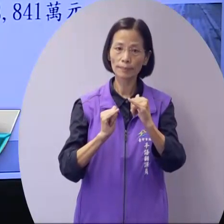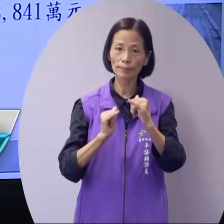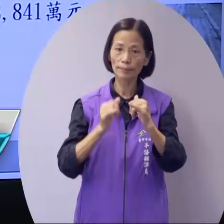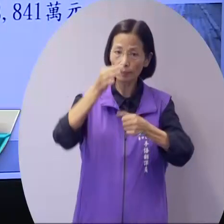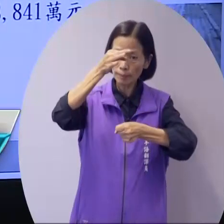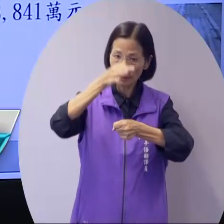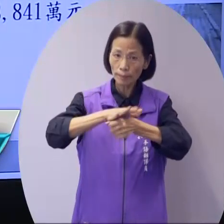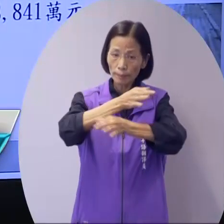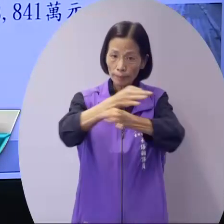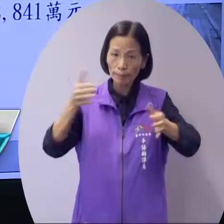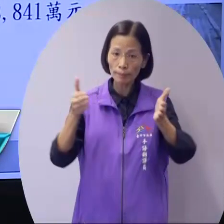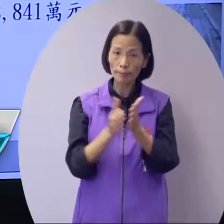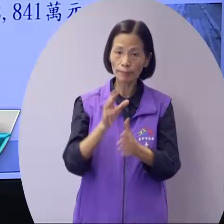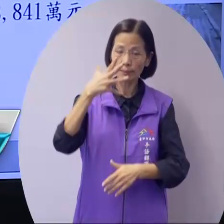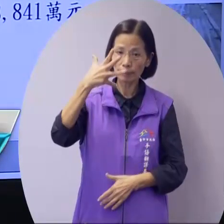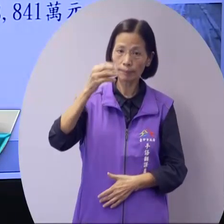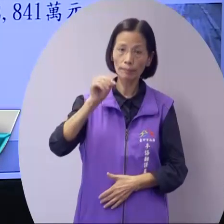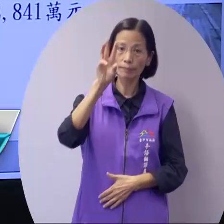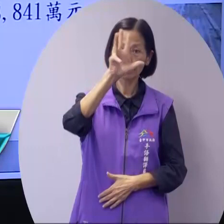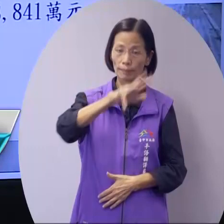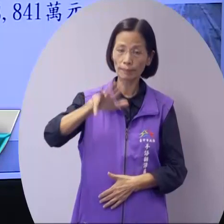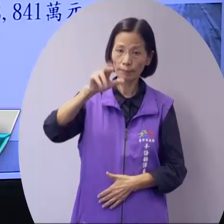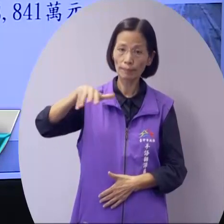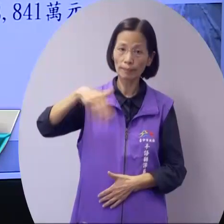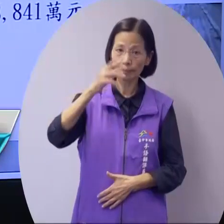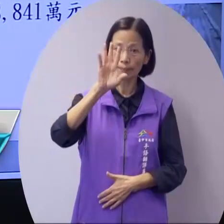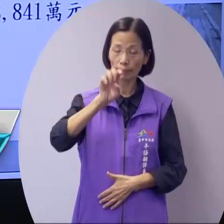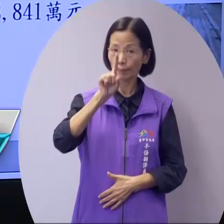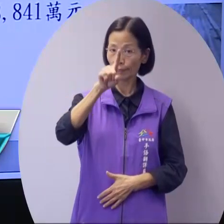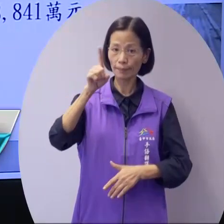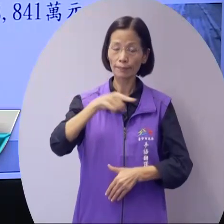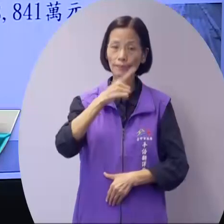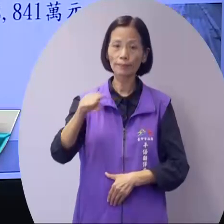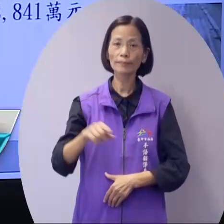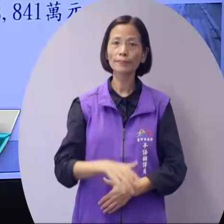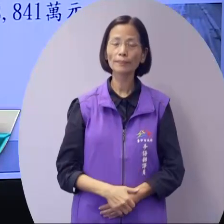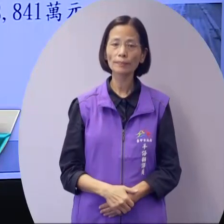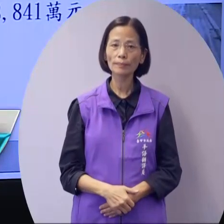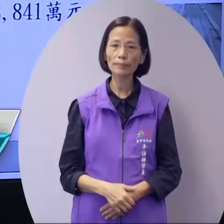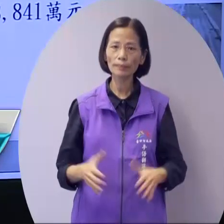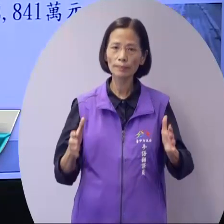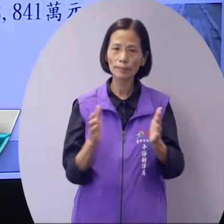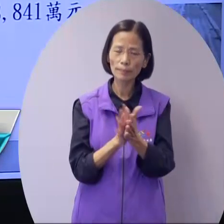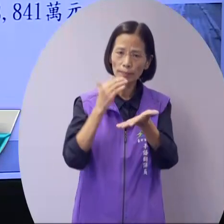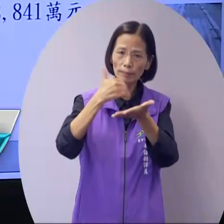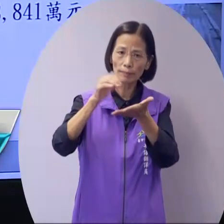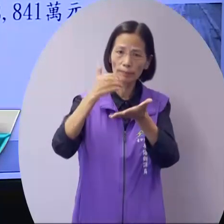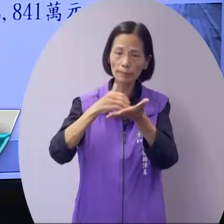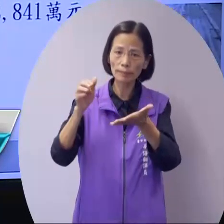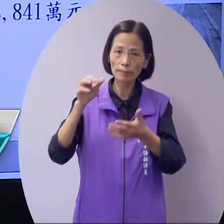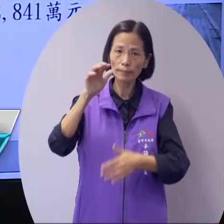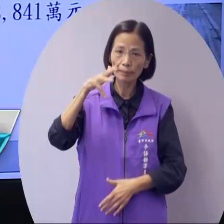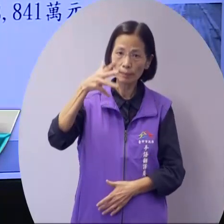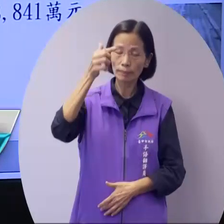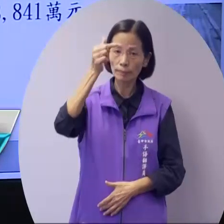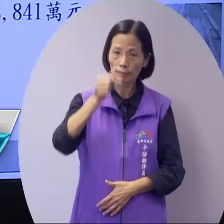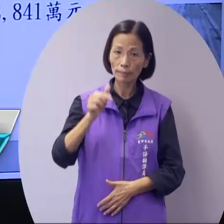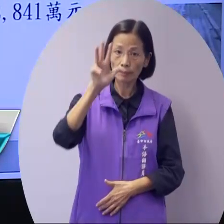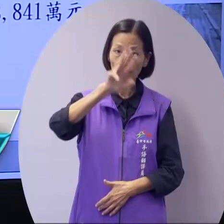金补贴的，一共有88840人。那预计发放的补贴金额是